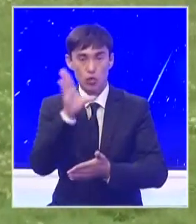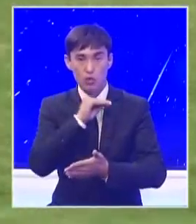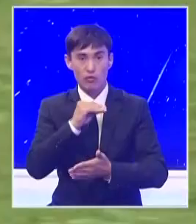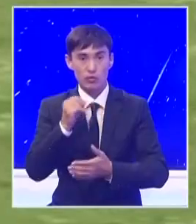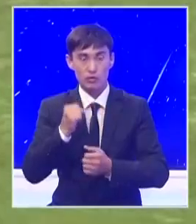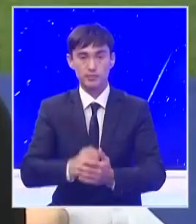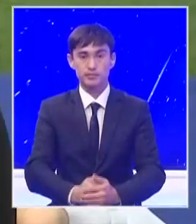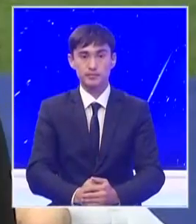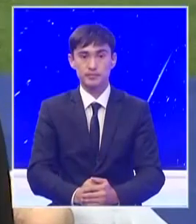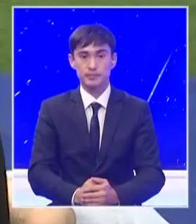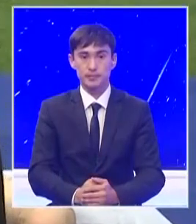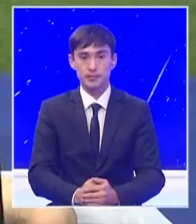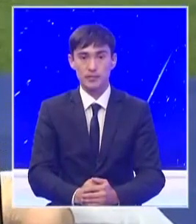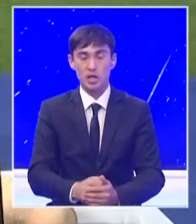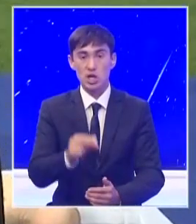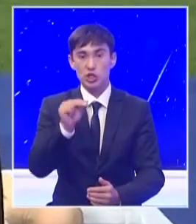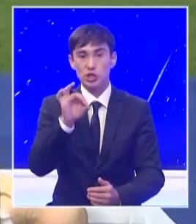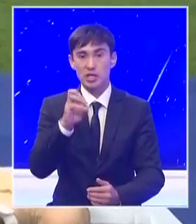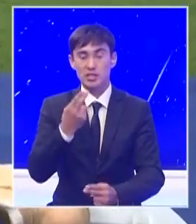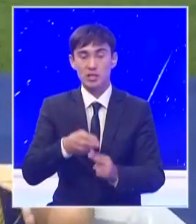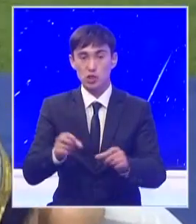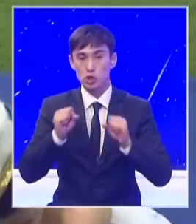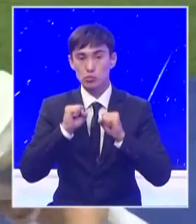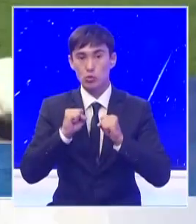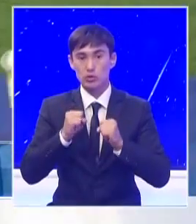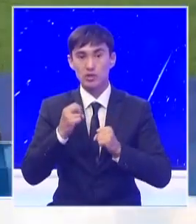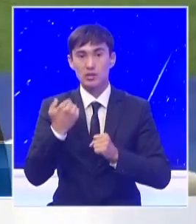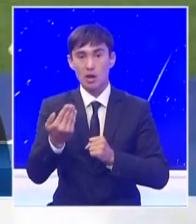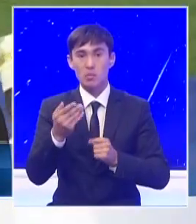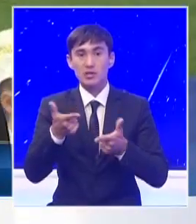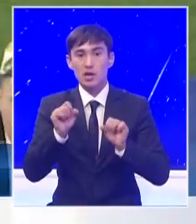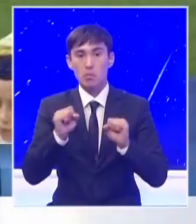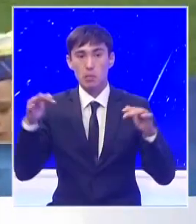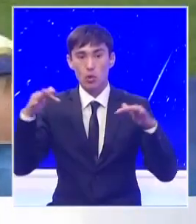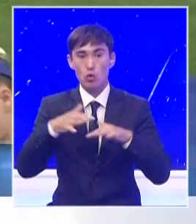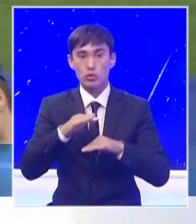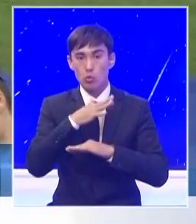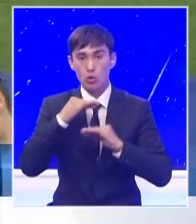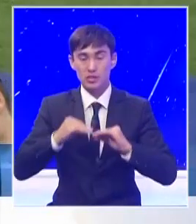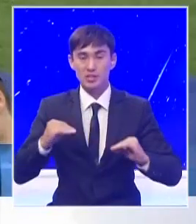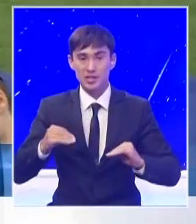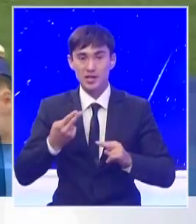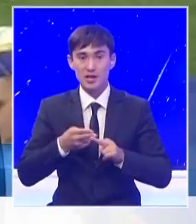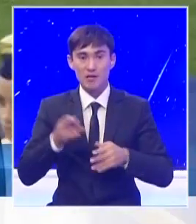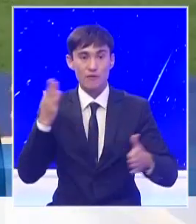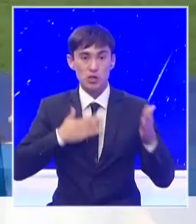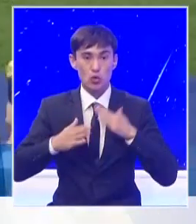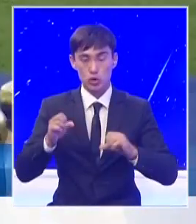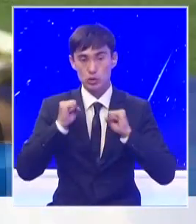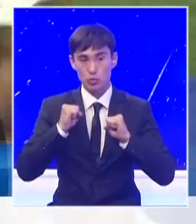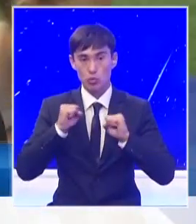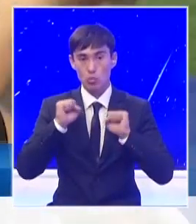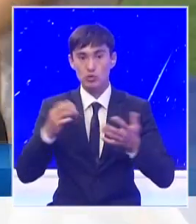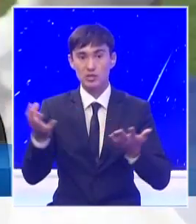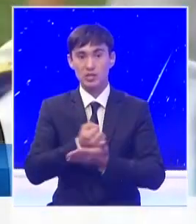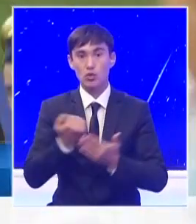и грацию. Черлидинг – это вид спорта, там, где приходят много людей, детей. Веселый вид спорта, можно найти